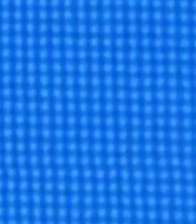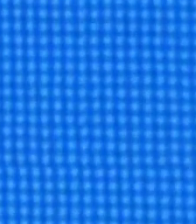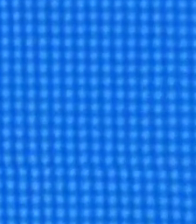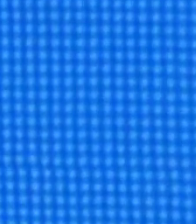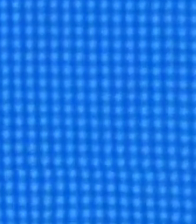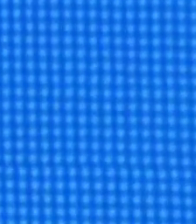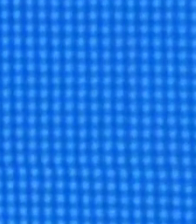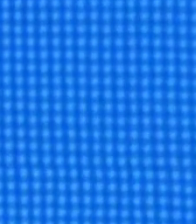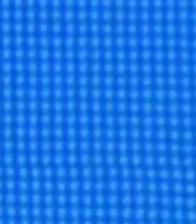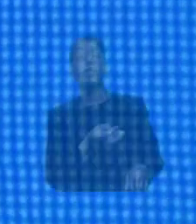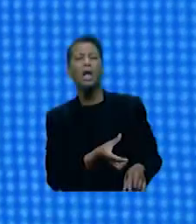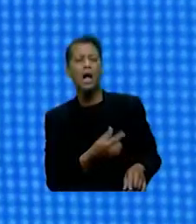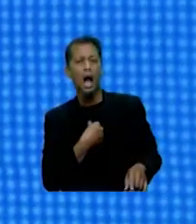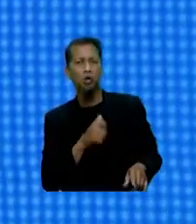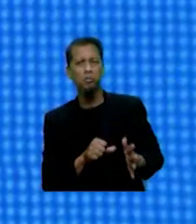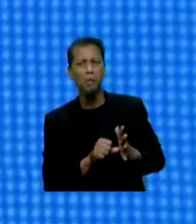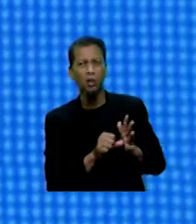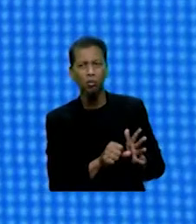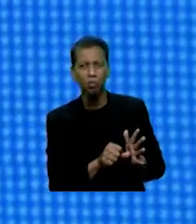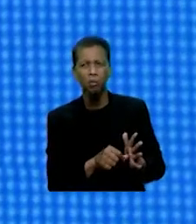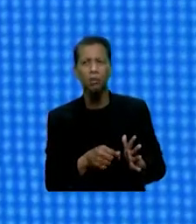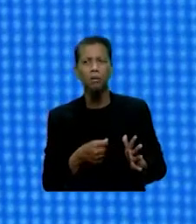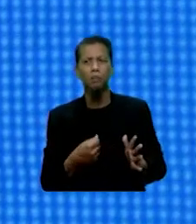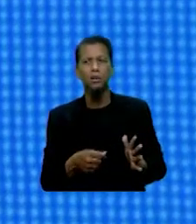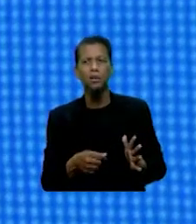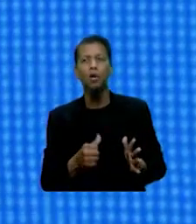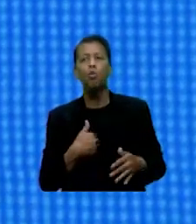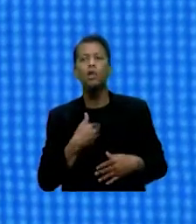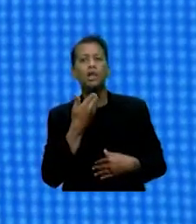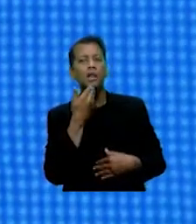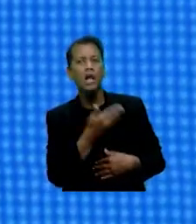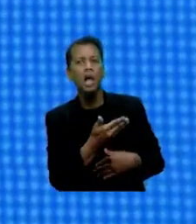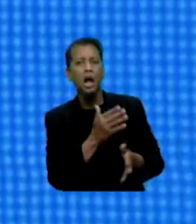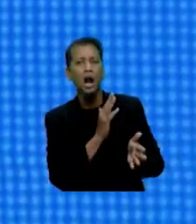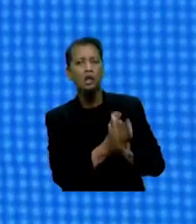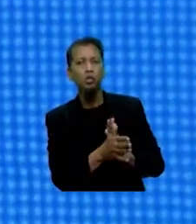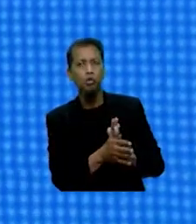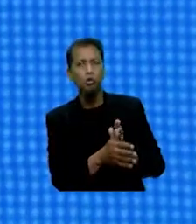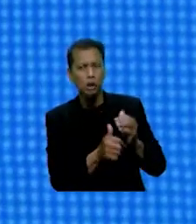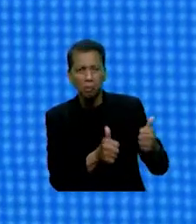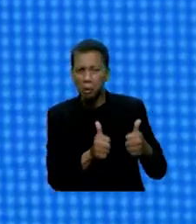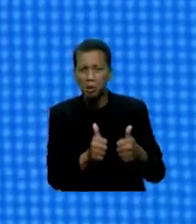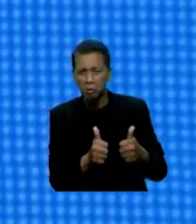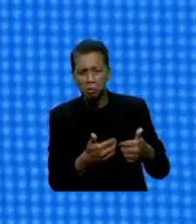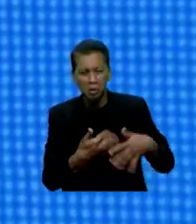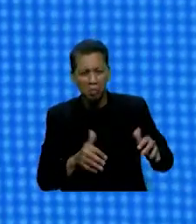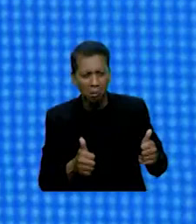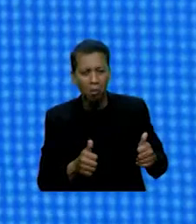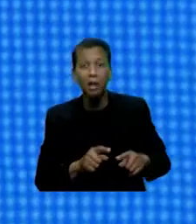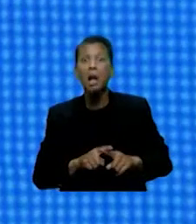Jangan kalau ditanya, siapa? Gimana? Beres, Pak? Beres,